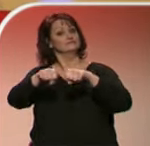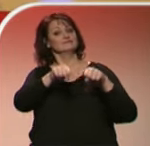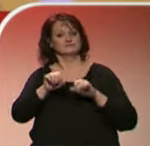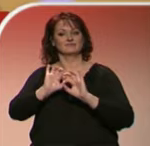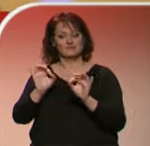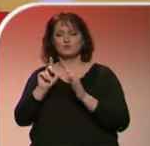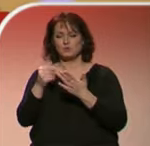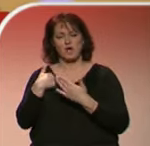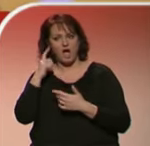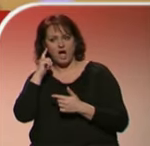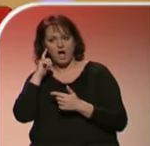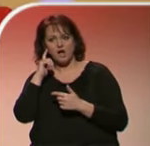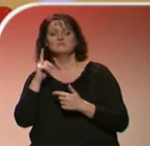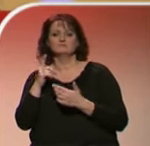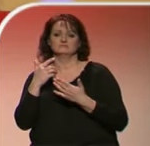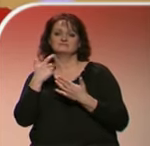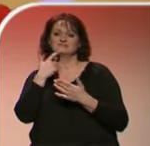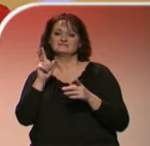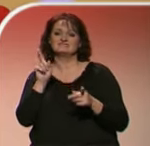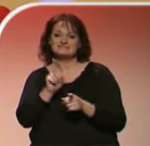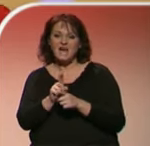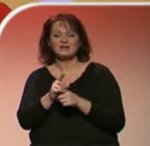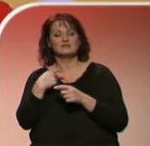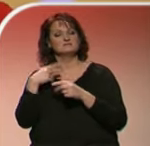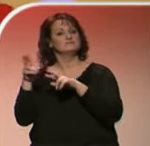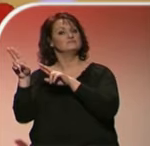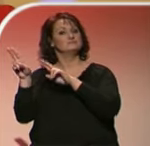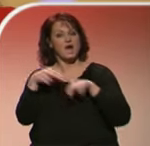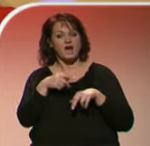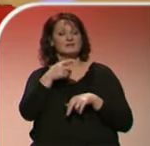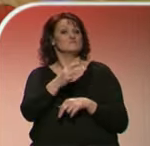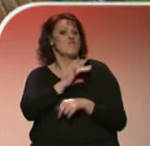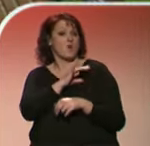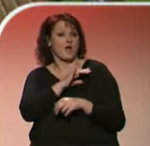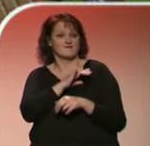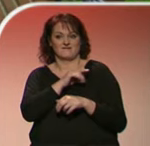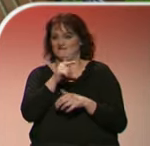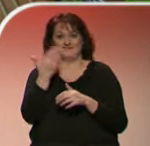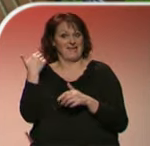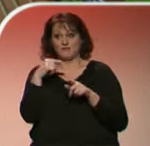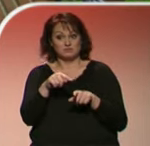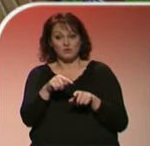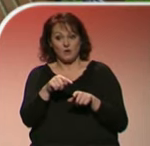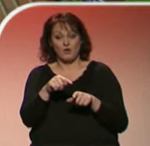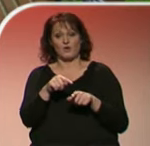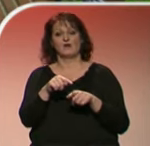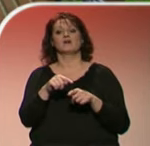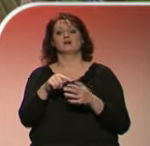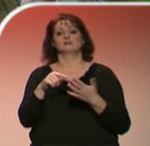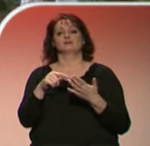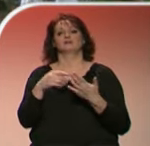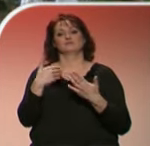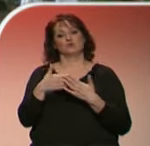jsem se teda následně rozhodla, že v tu dobu tady bohužel v okolí a na Moravě nic nebylo, jakoby takovéhle s